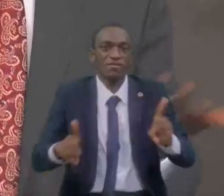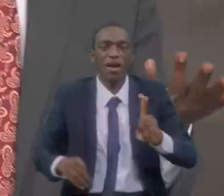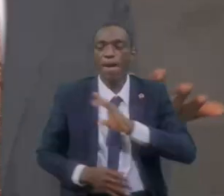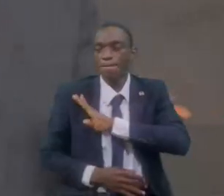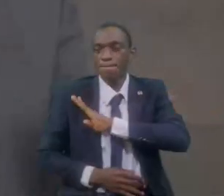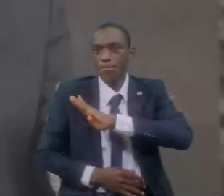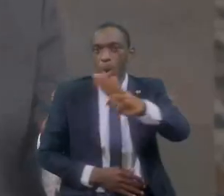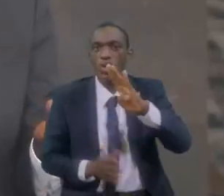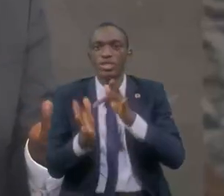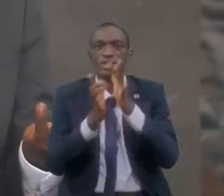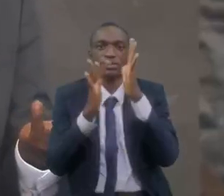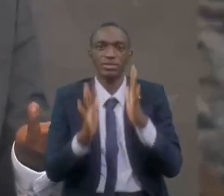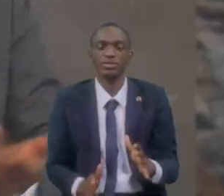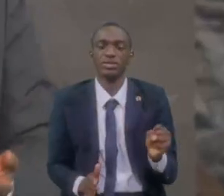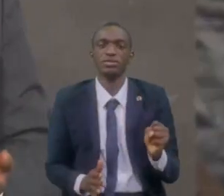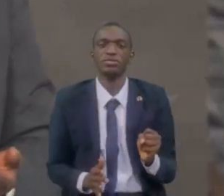les saints audacieux.